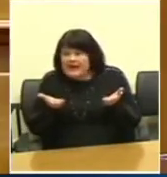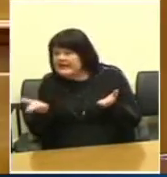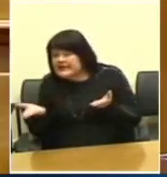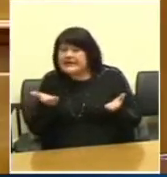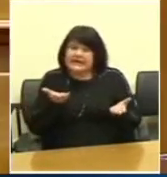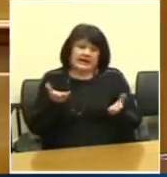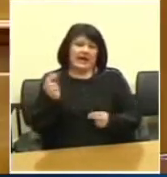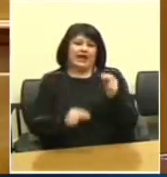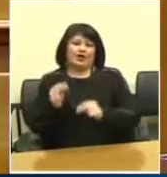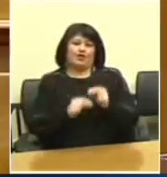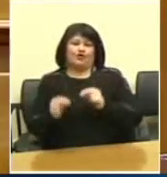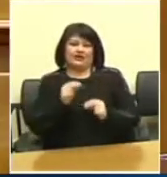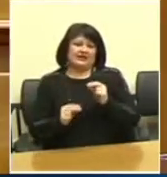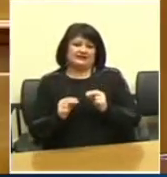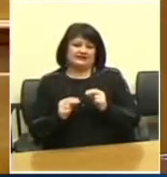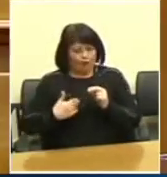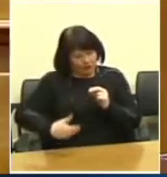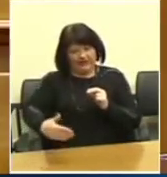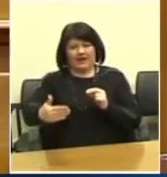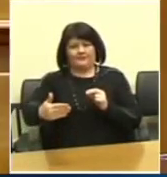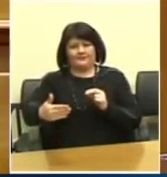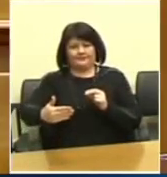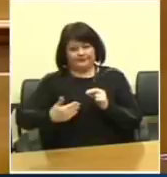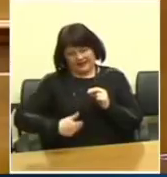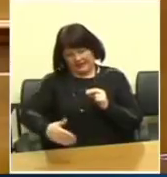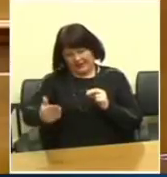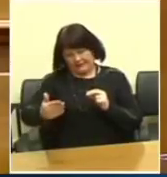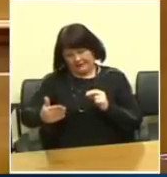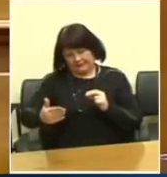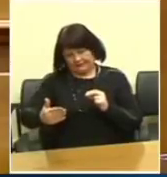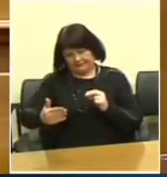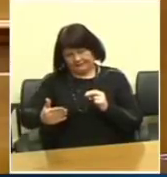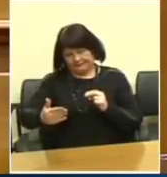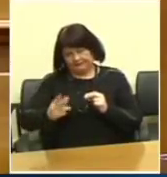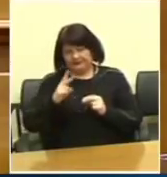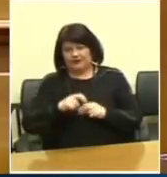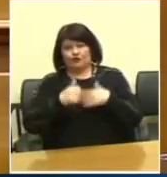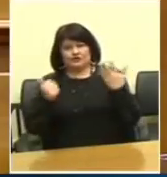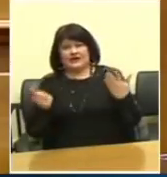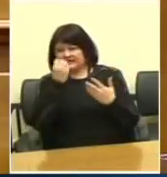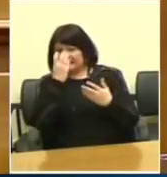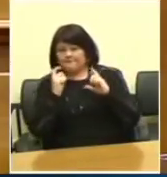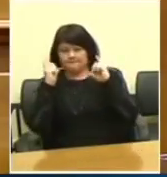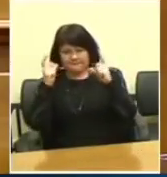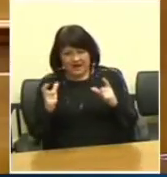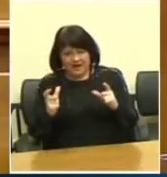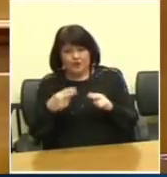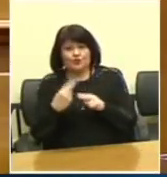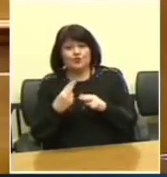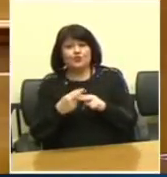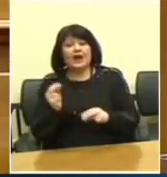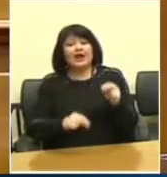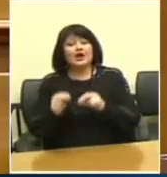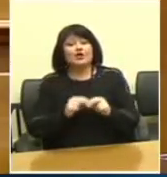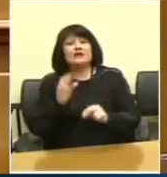εκλογικής αναμέτρησης, των εκλογικών αναμετρήσεων που έρχονται το επόμενο διάστημα. Στις 26 Μαΐου, οι κρίσιμες εκλογές για το μέλλον